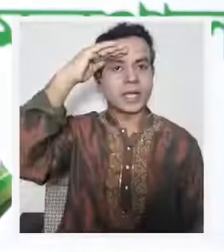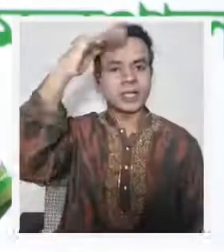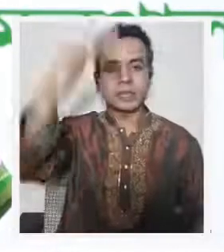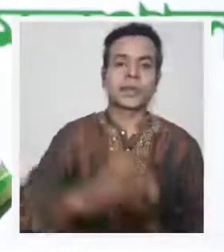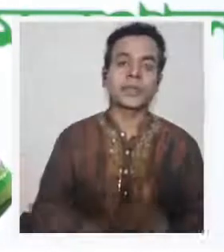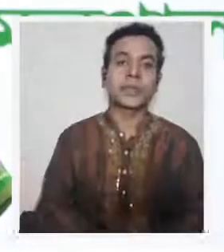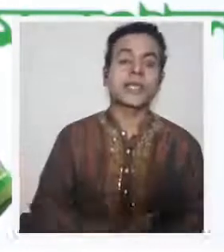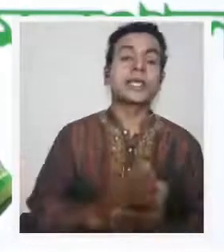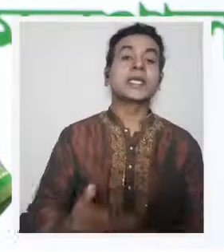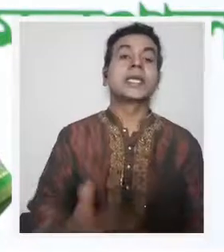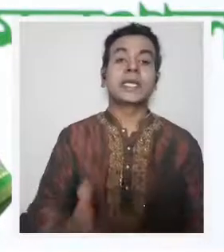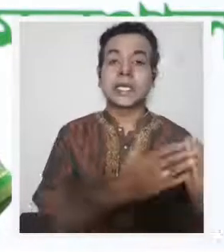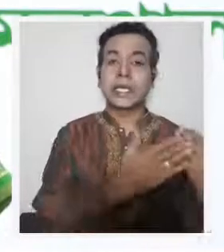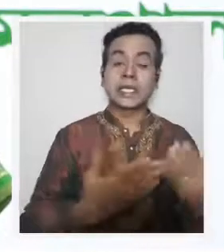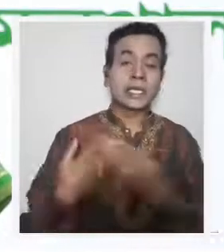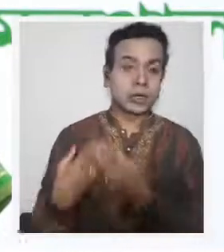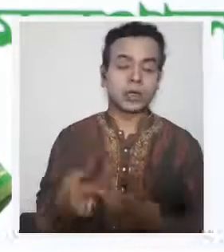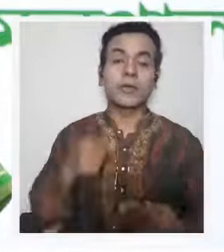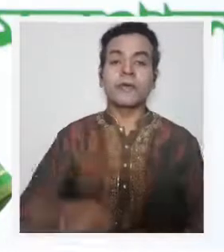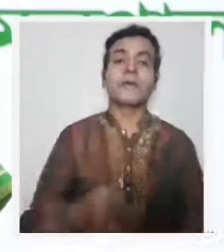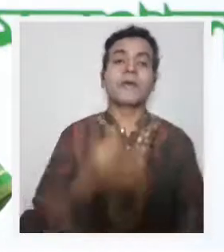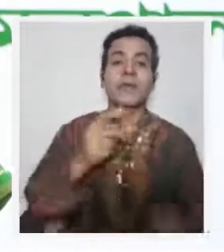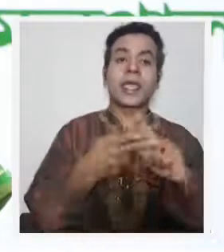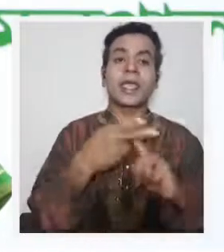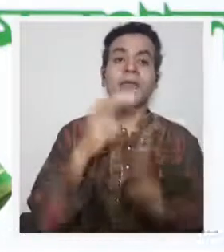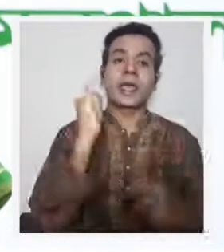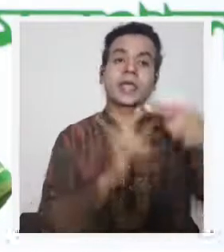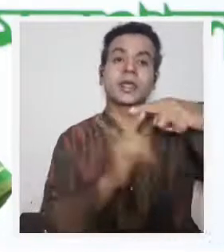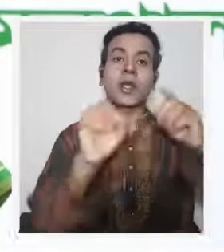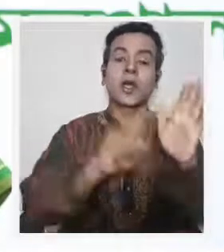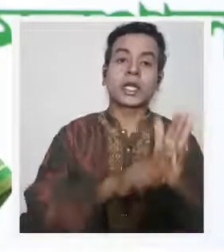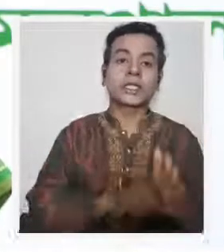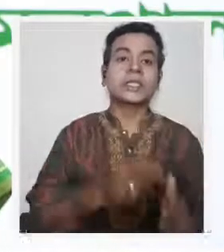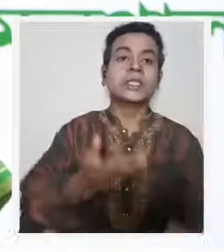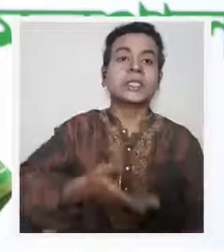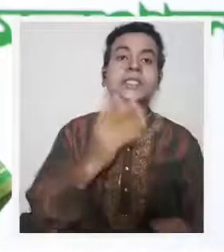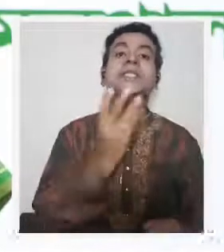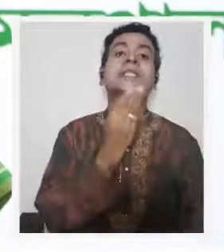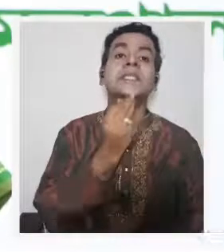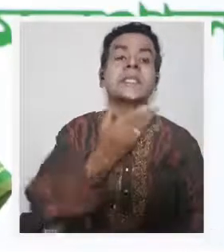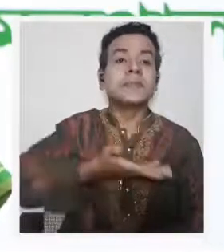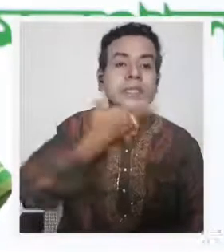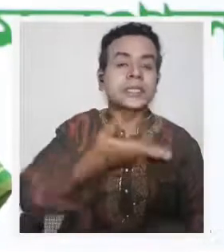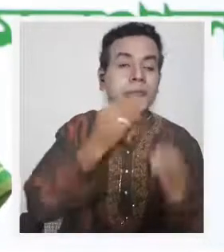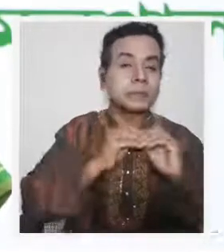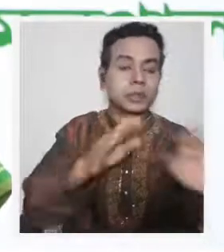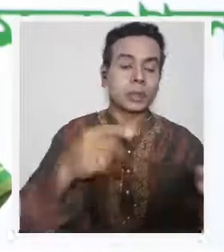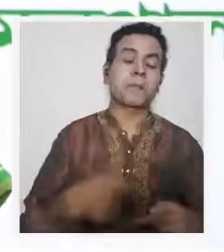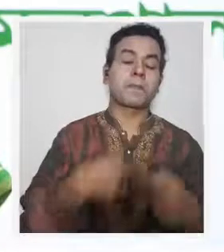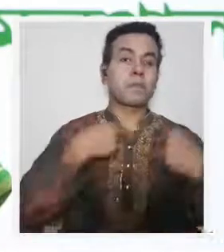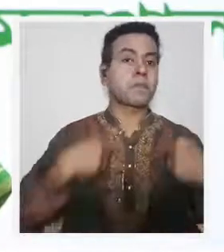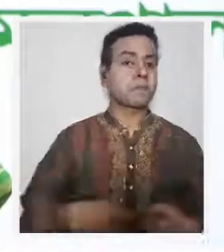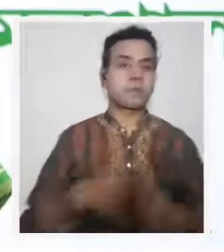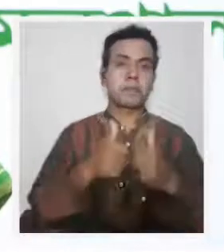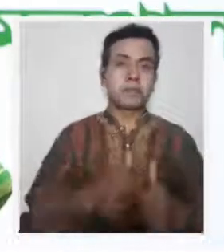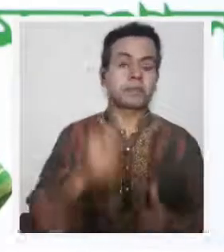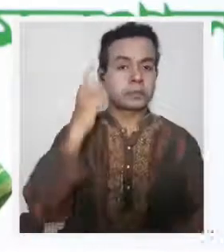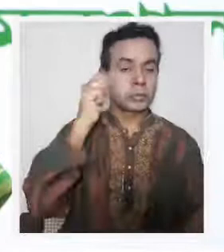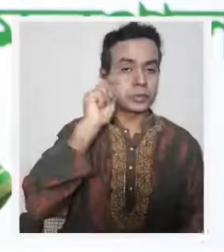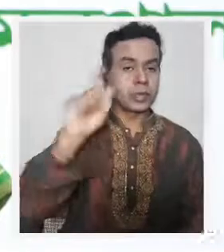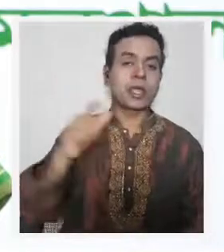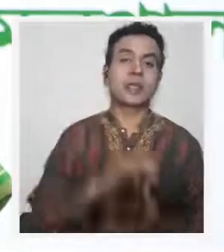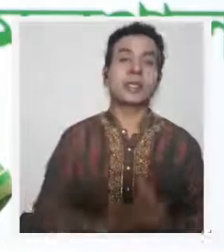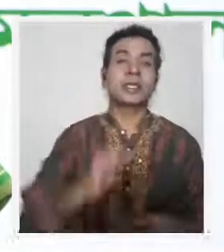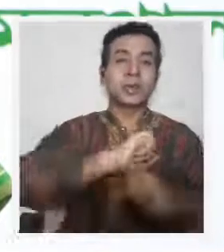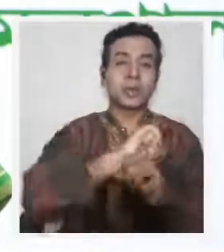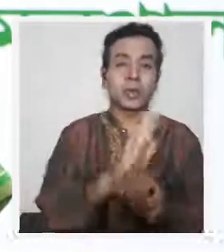সকলকে জানাই ঈদ মোবারক এবং আসসালামু আলাইকুম। ঈদুল ফিতরের শিক্ষা আমাদের সুন্দর ও সমৃদ্ধ সমাজ গঠনে উদ্বুদ্ধ